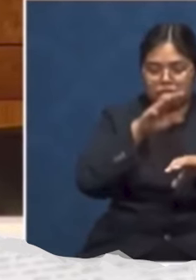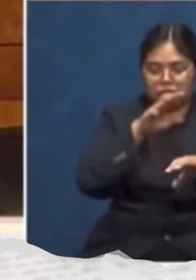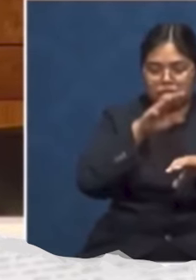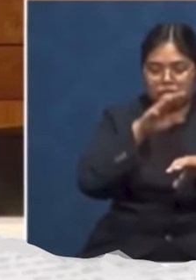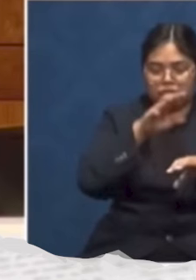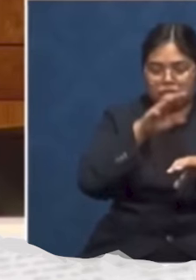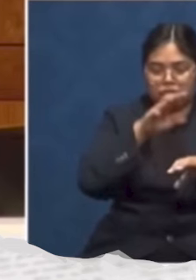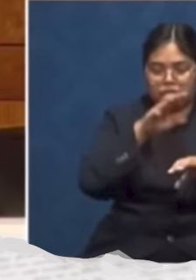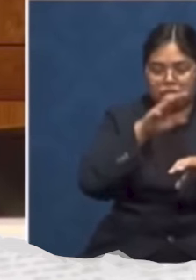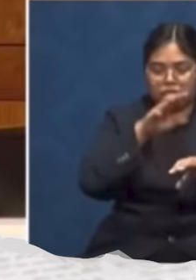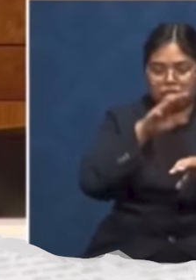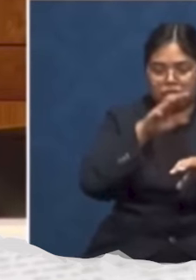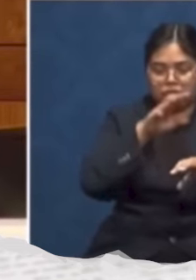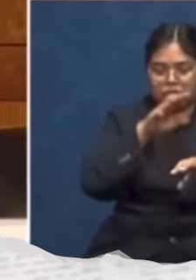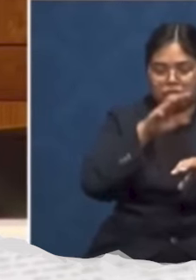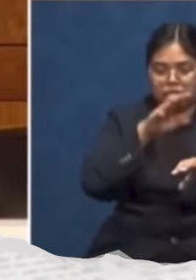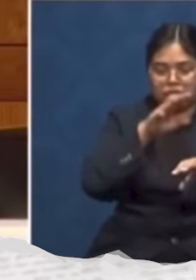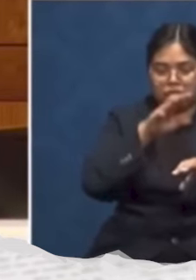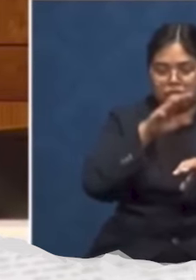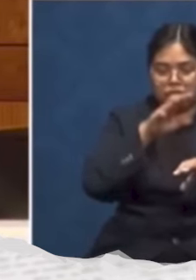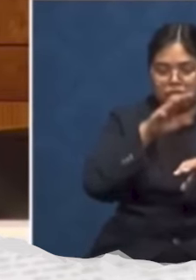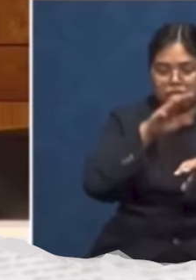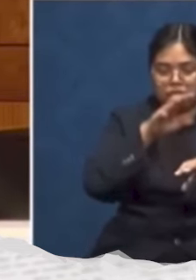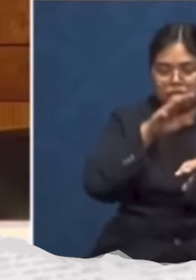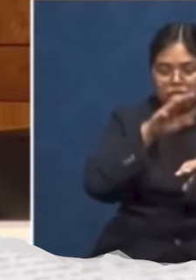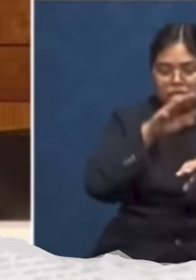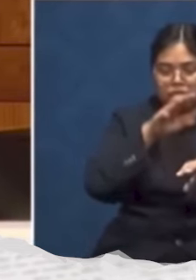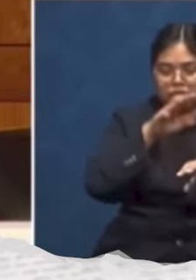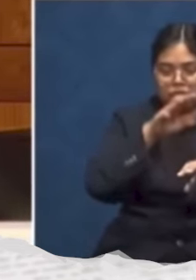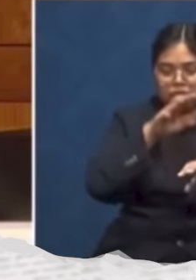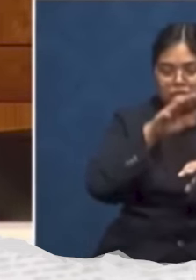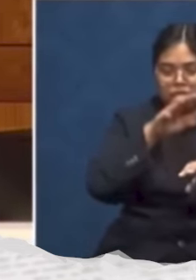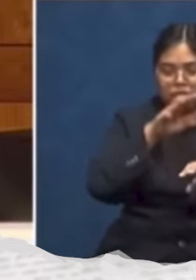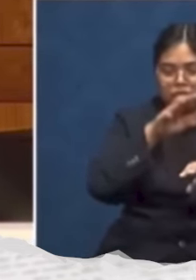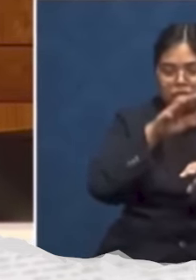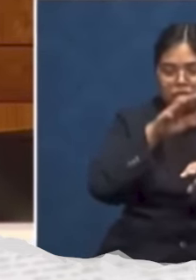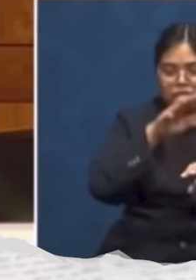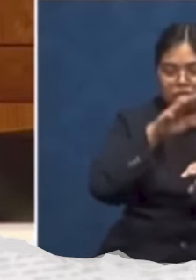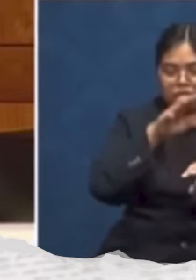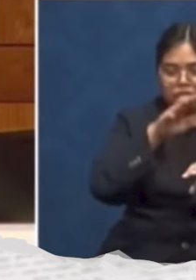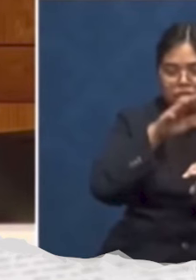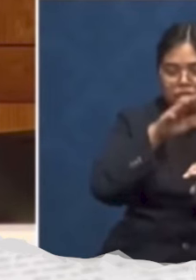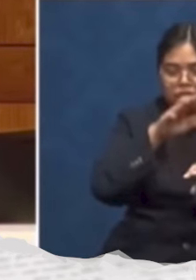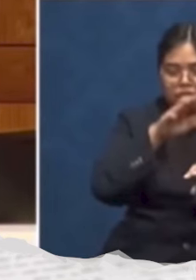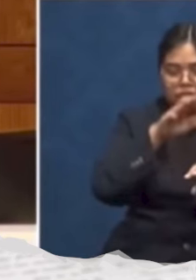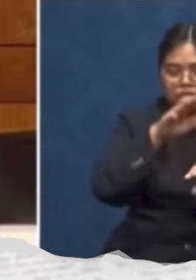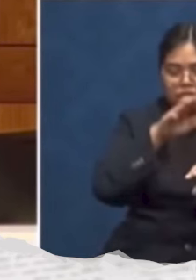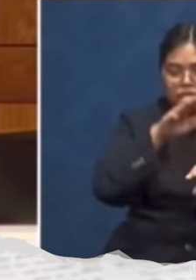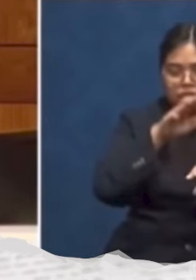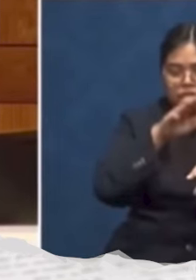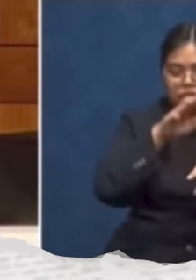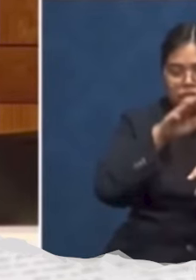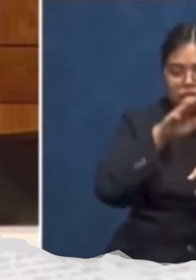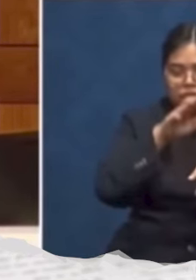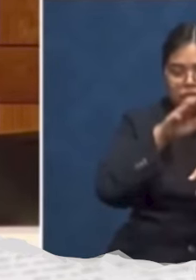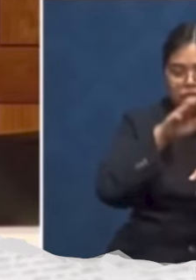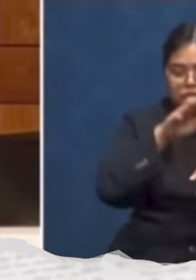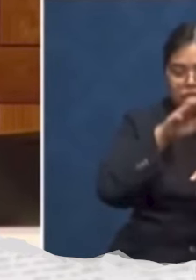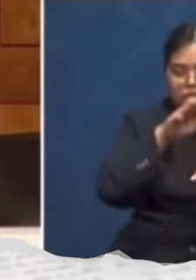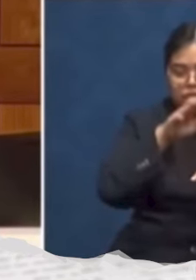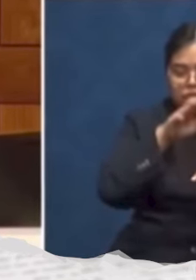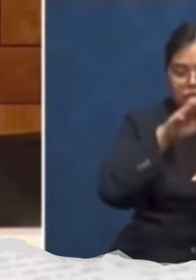ผู้หลักผู้ใหญ่เข้าใจครับตระหนักดีครับเมื่อวันที่12กันยายนนะครับที่รัฐสภามีการประชุมร่วมรัฐสภาเพื่อให้คณะ